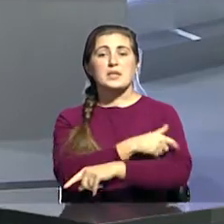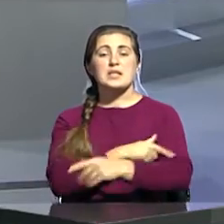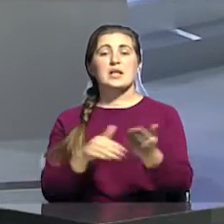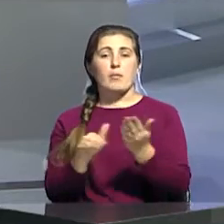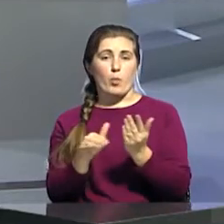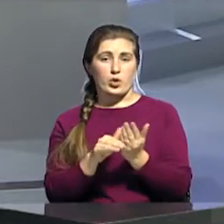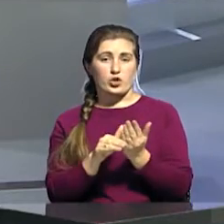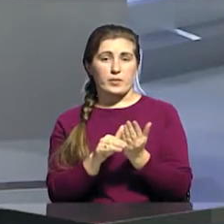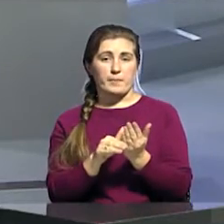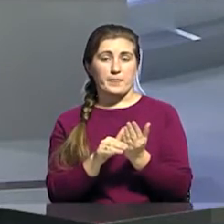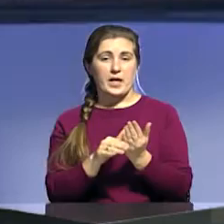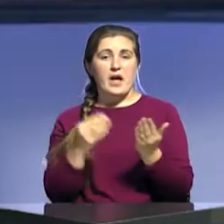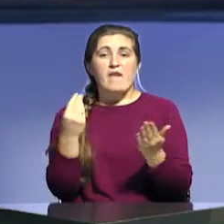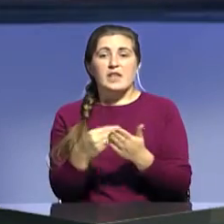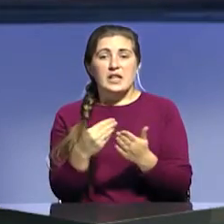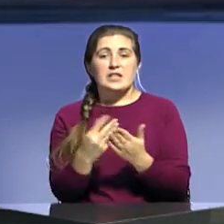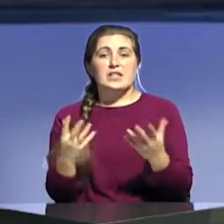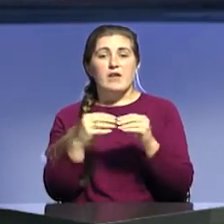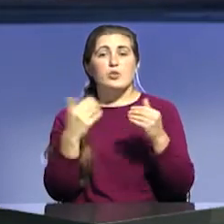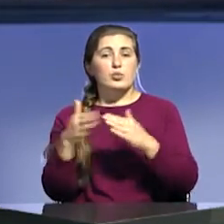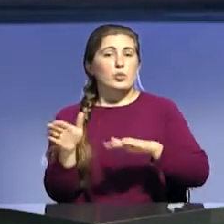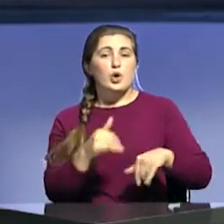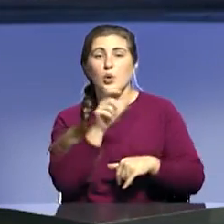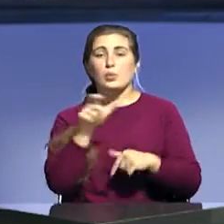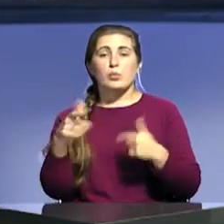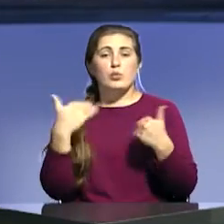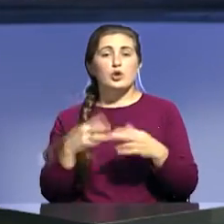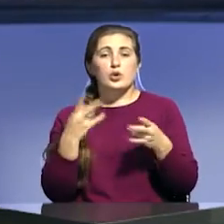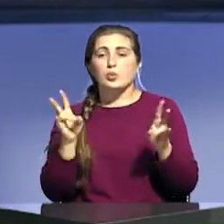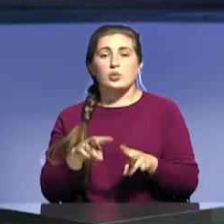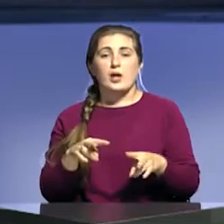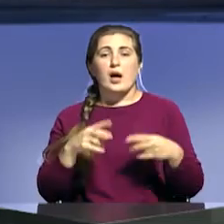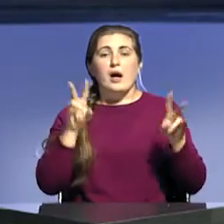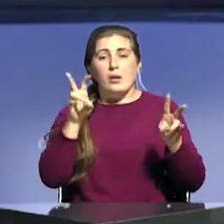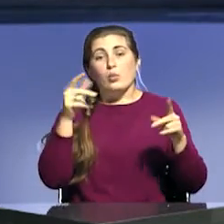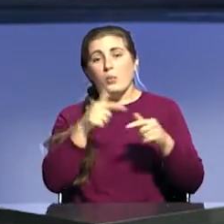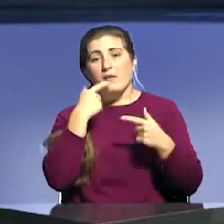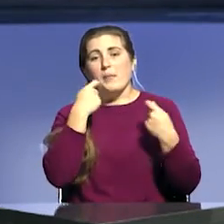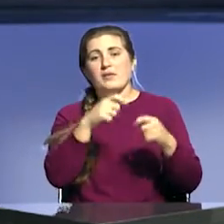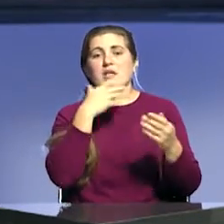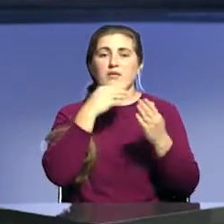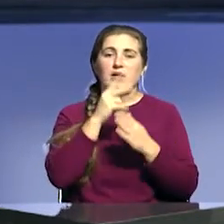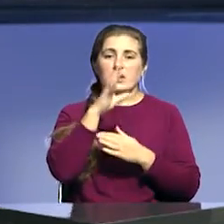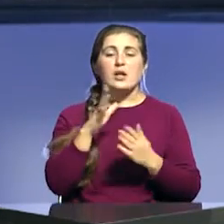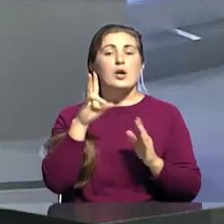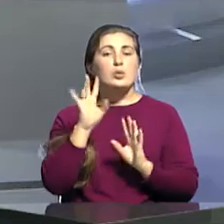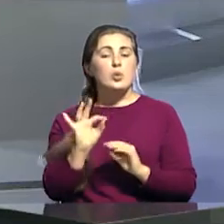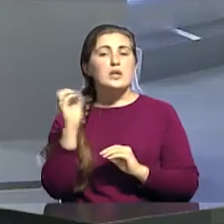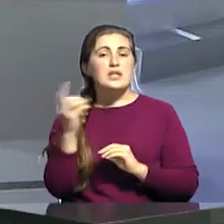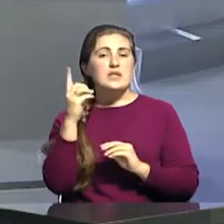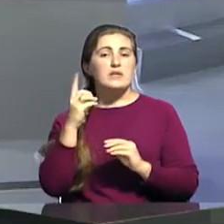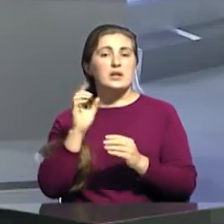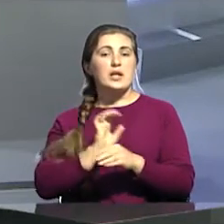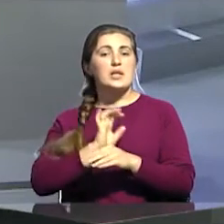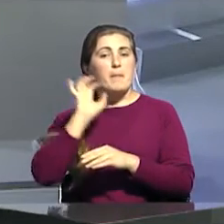помощь. То есть финансовая составляющая уже ушла, и людям не нужно, да, грубо говоря, продавать свои квартиры для того, чтобы получить шанс. Единственным нюансом направлении